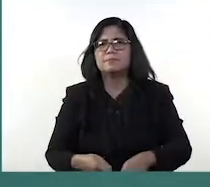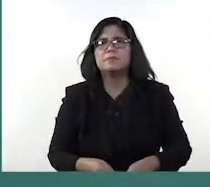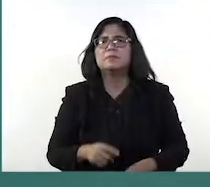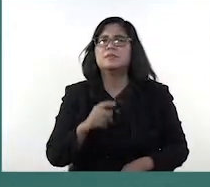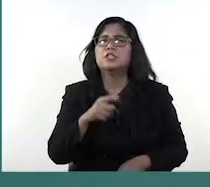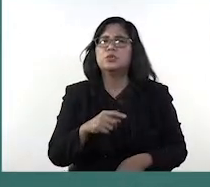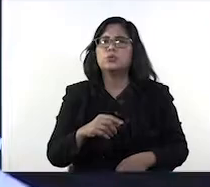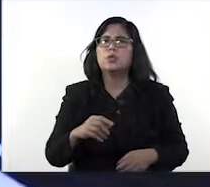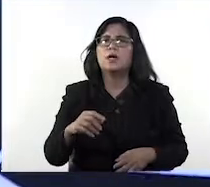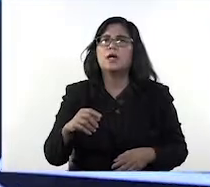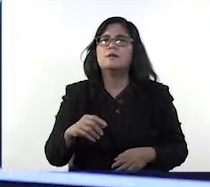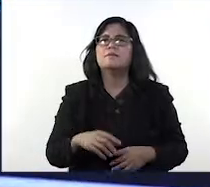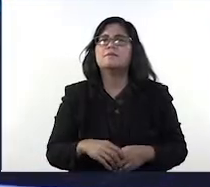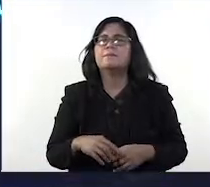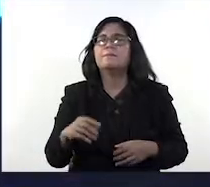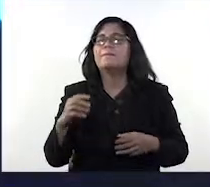akan menguatkan kita